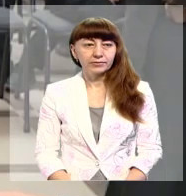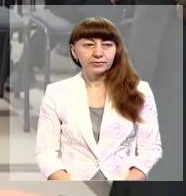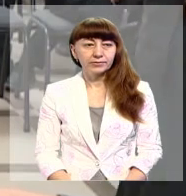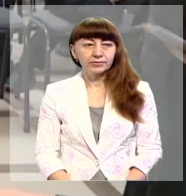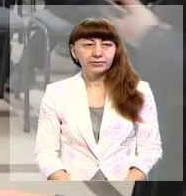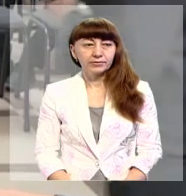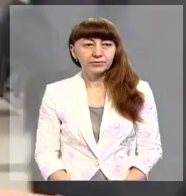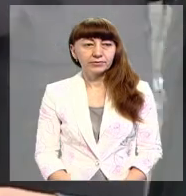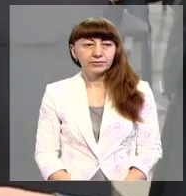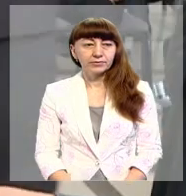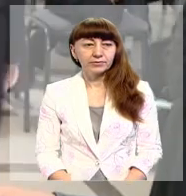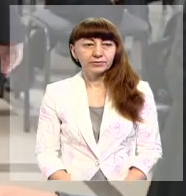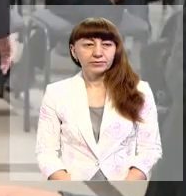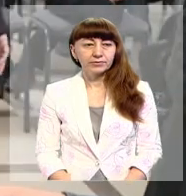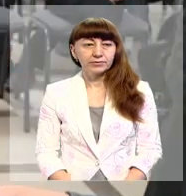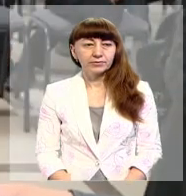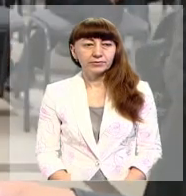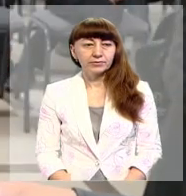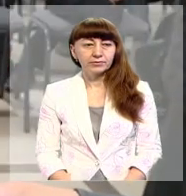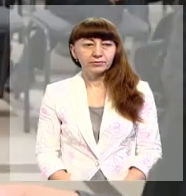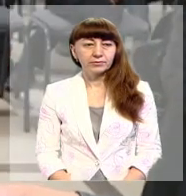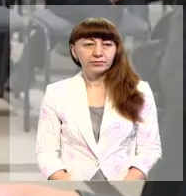өтті. Енді